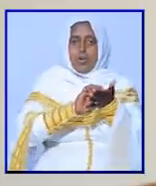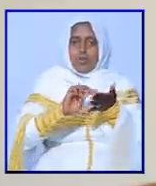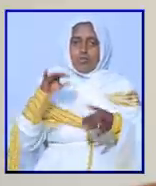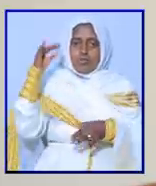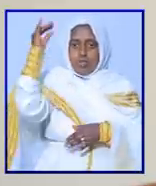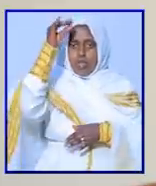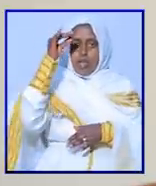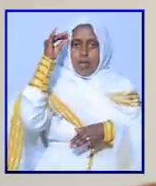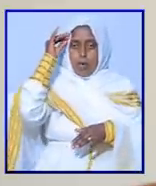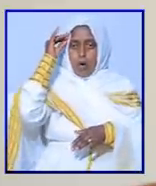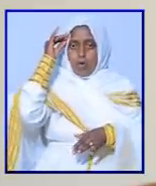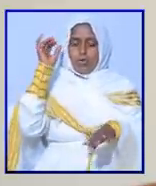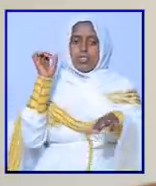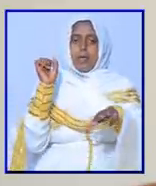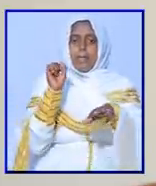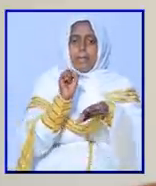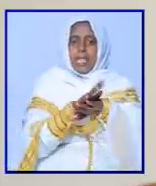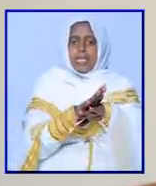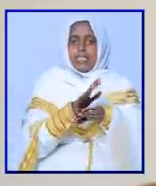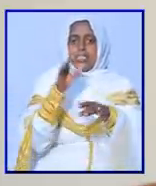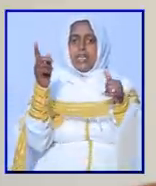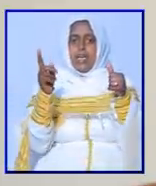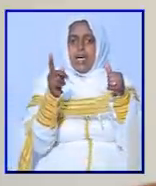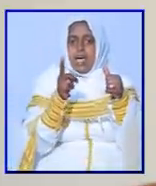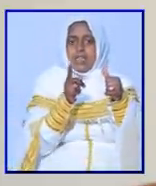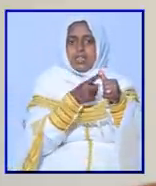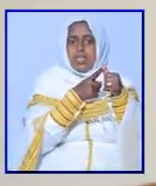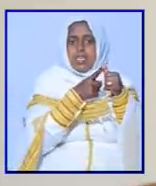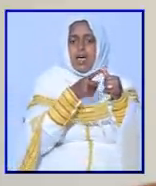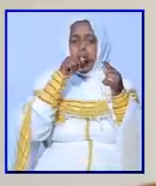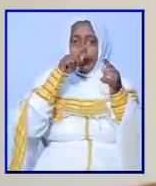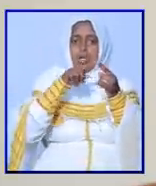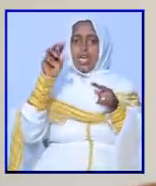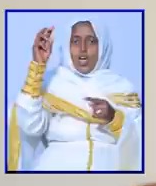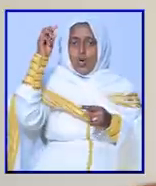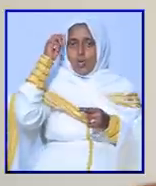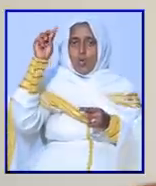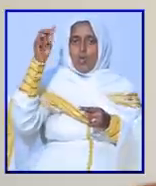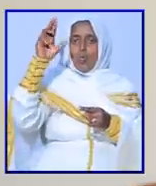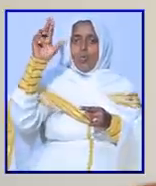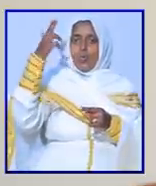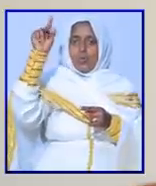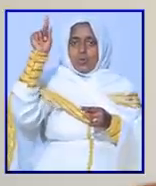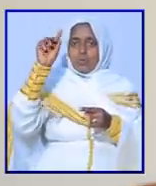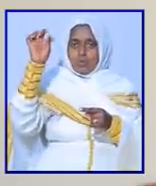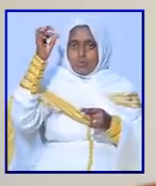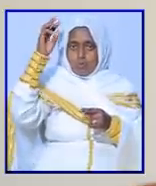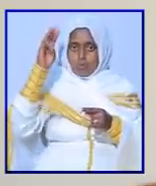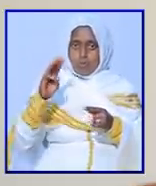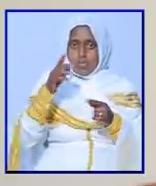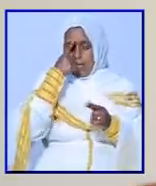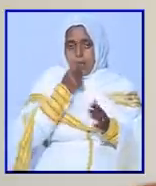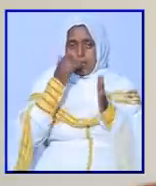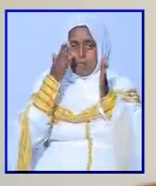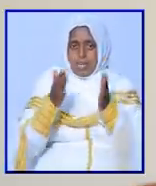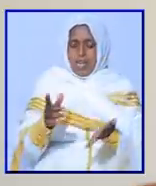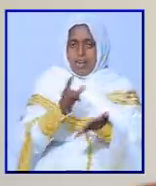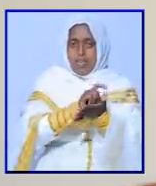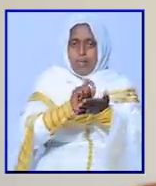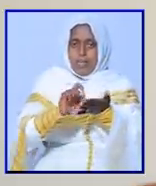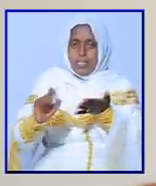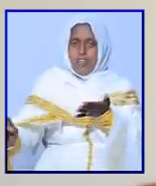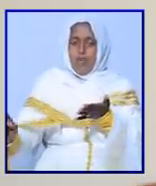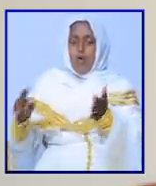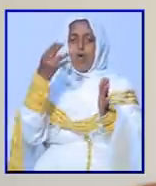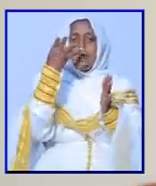የሐዋርያው የቅዱስ ጳውሎስ መልእክት አንደኛ ወደ ቆሮንቶስ ምዕመናን